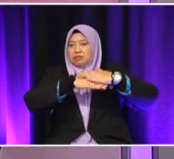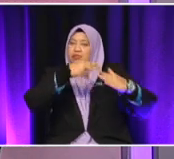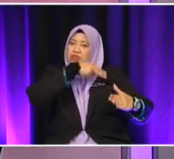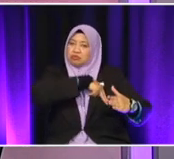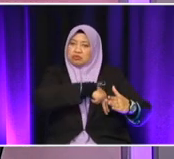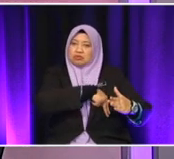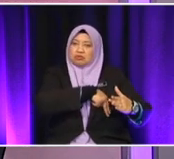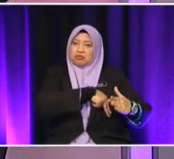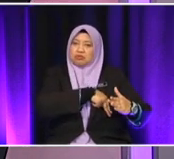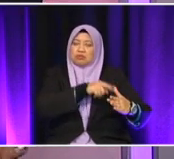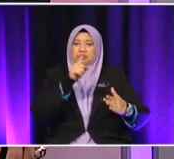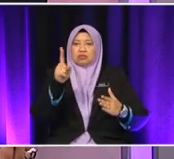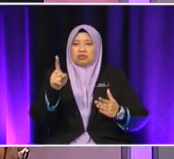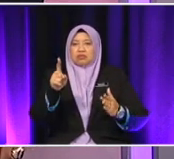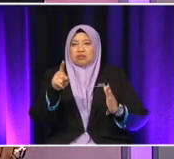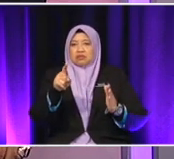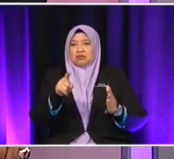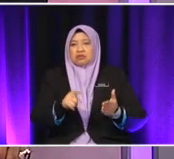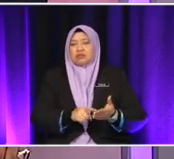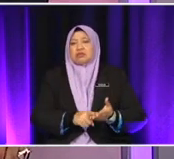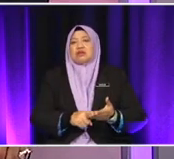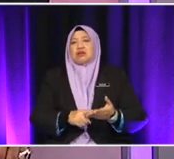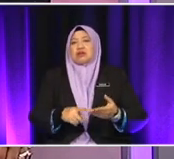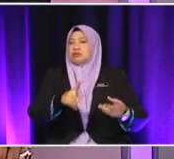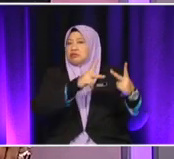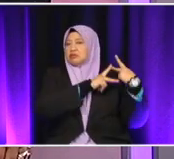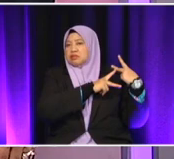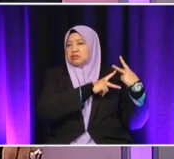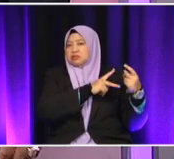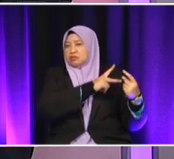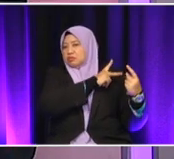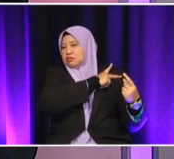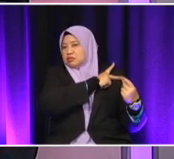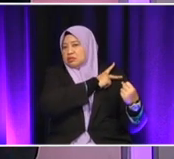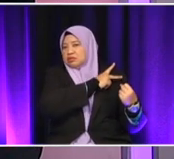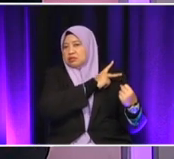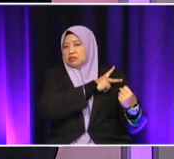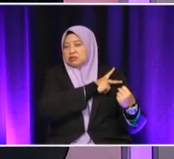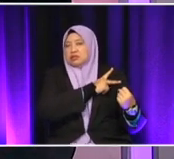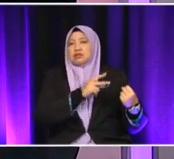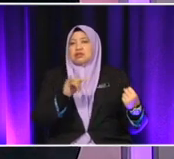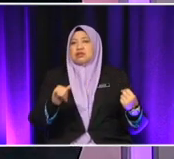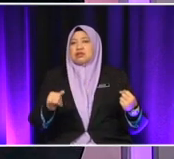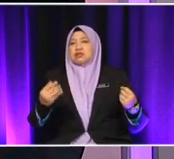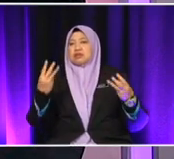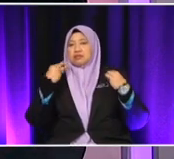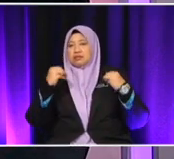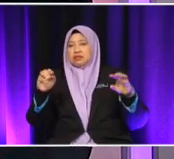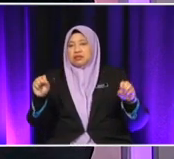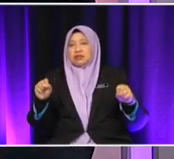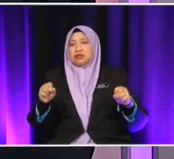satu lagi menguasai pasaran beliau tidak menguasai pasaran ini dia maksimumkan jualan